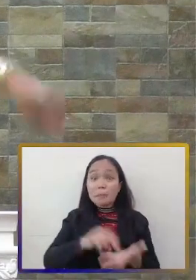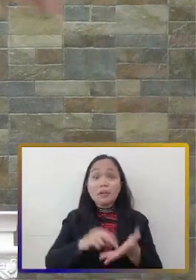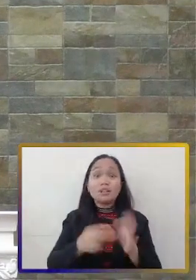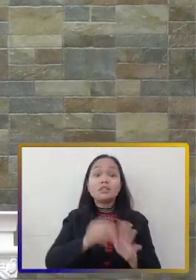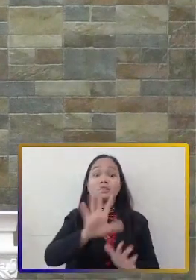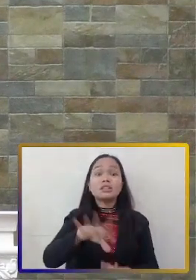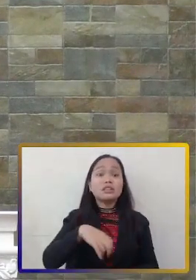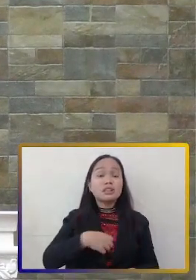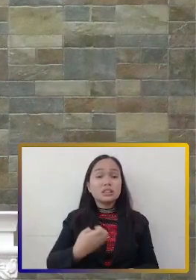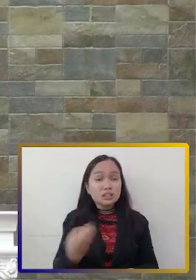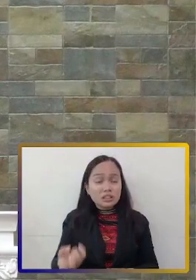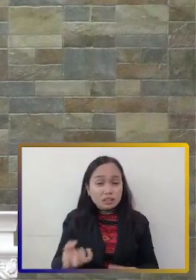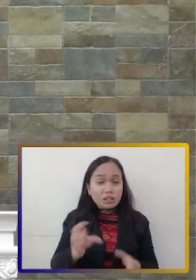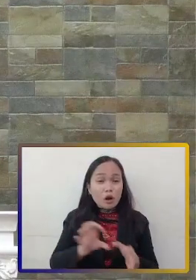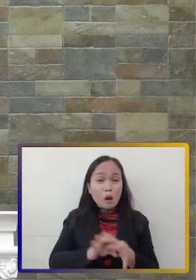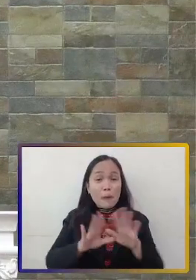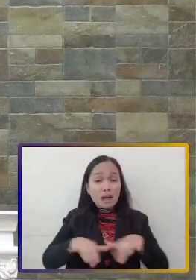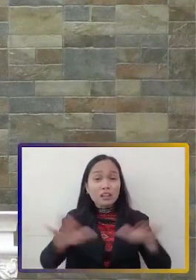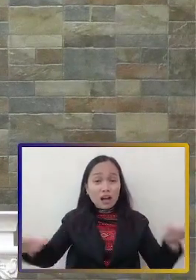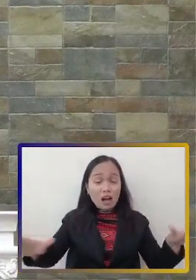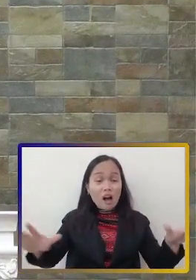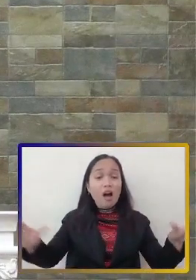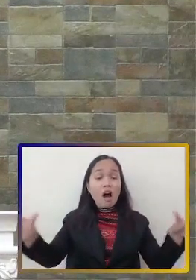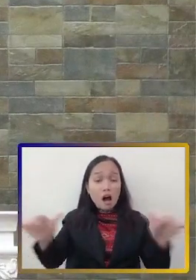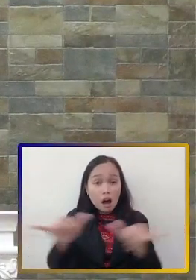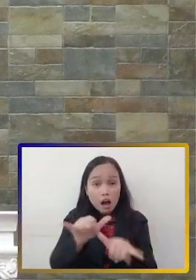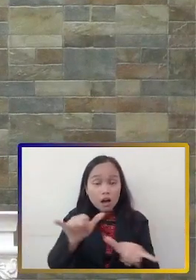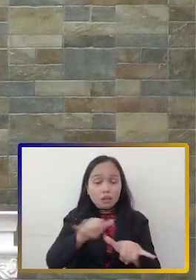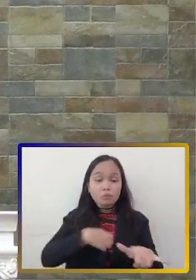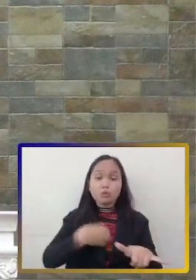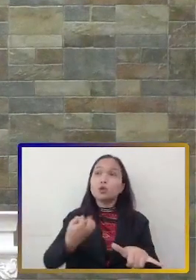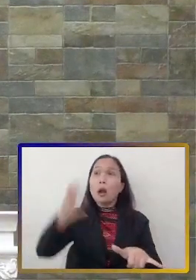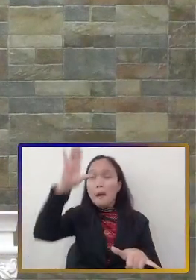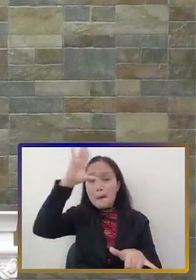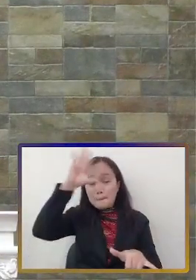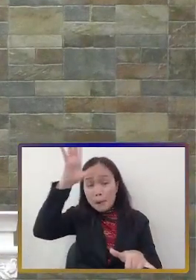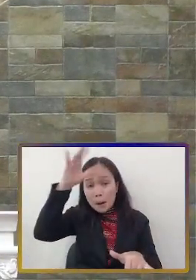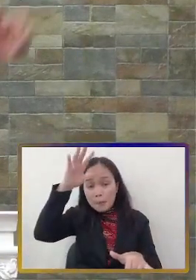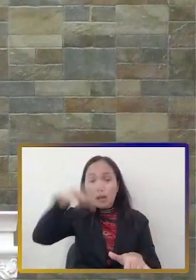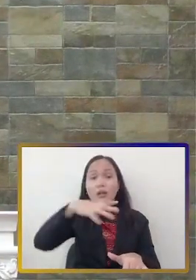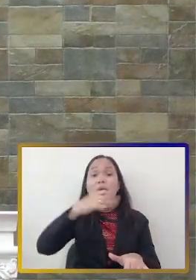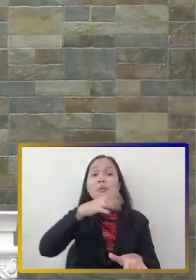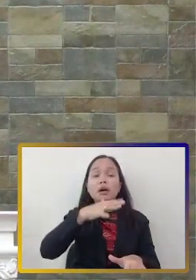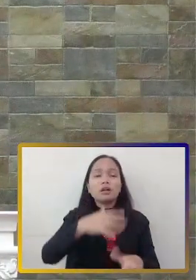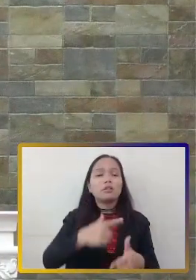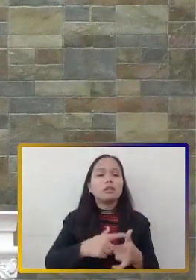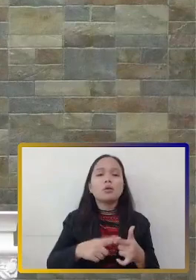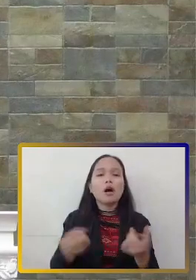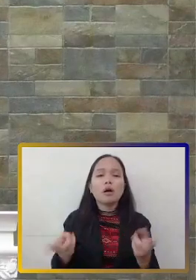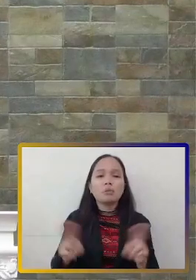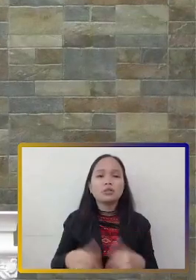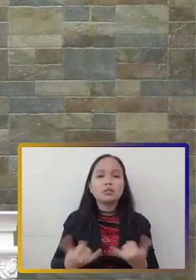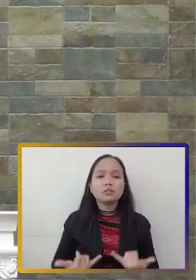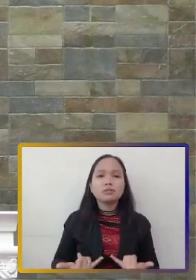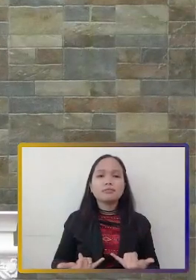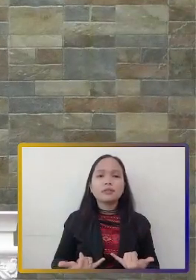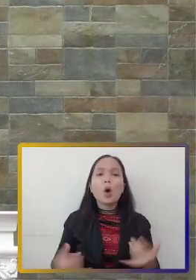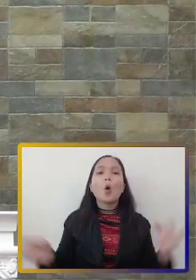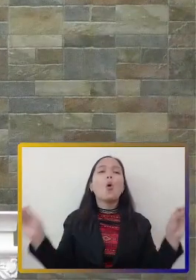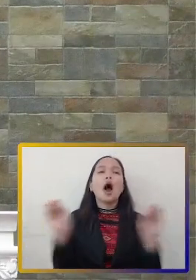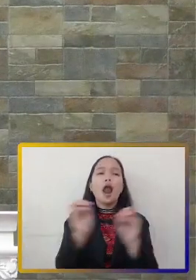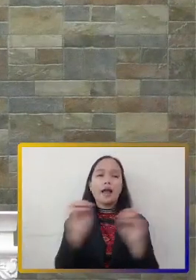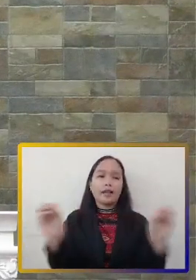anak, pinaburan ng emotion ng nanay o ng tatay, ngayon nasa na po sila ngayon. Wala ng